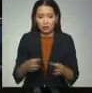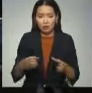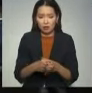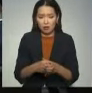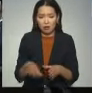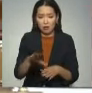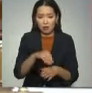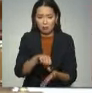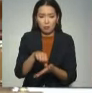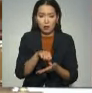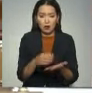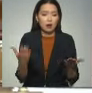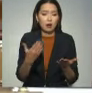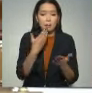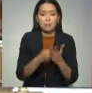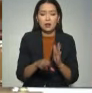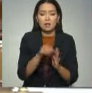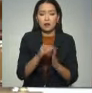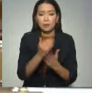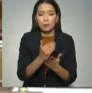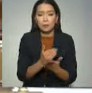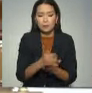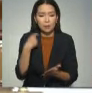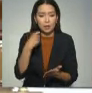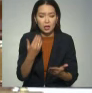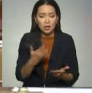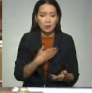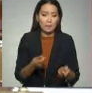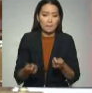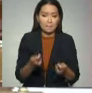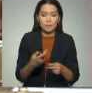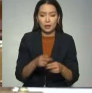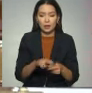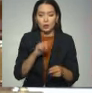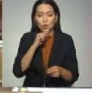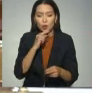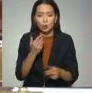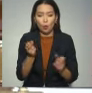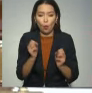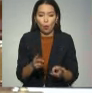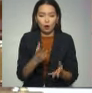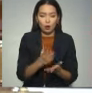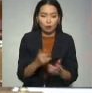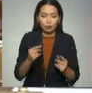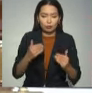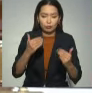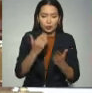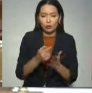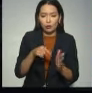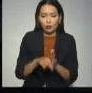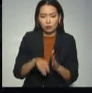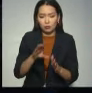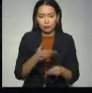ли оно реализацию предвыборной программы президента? Сможет ли правительство противостоять экономическим угрозам, которые копятся внутри и